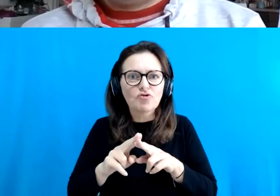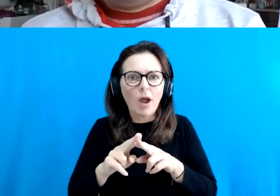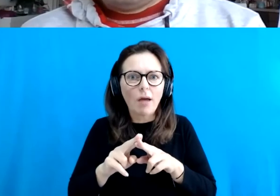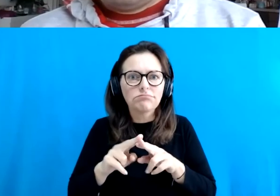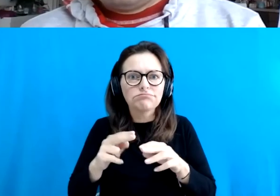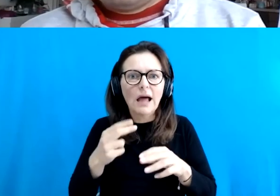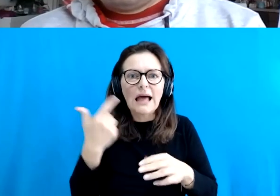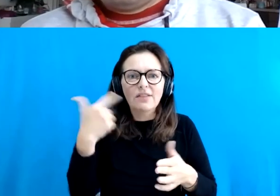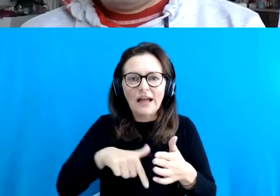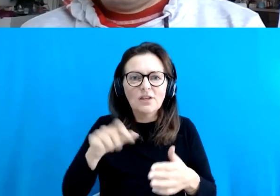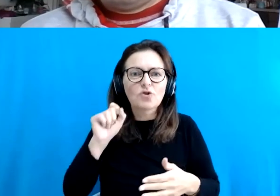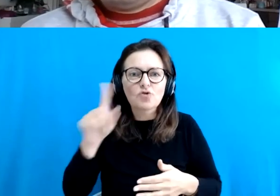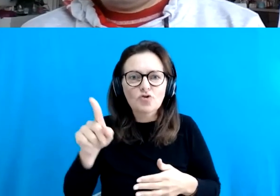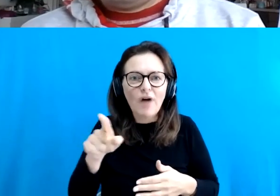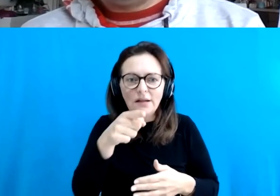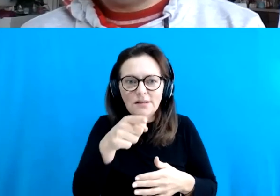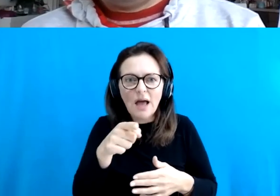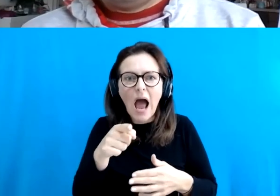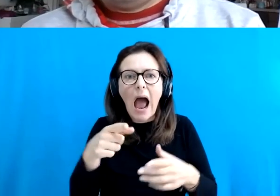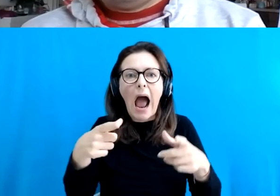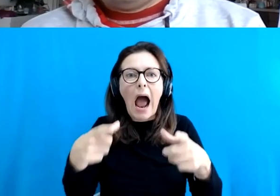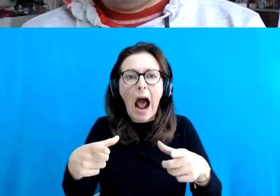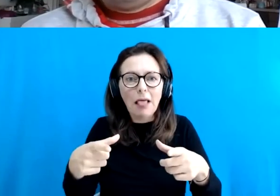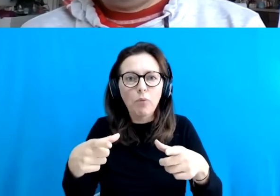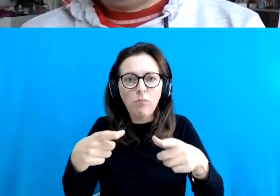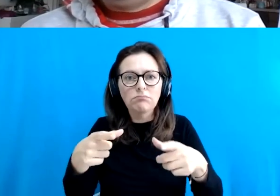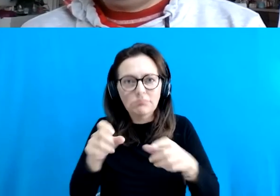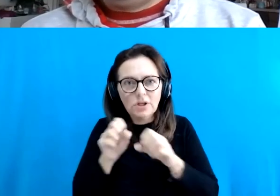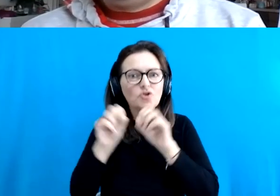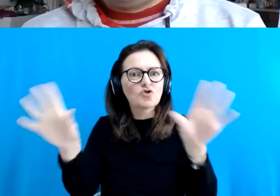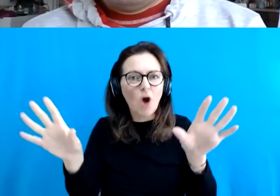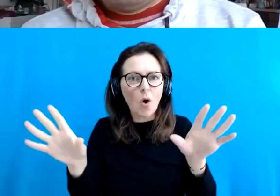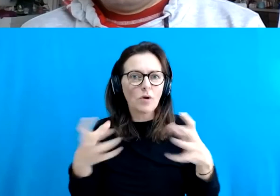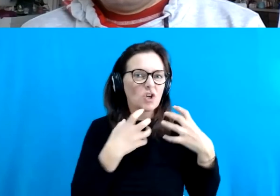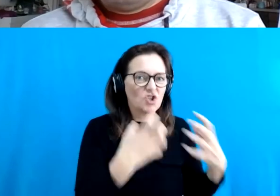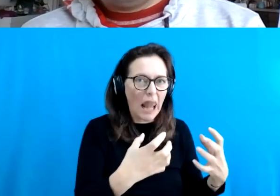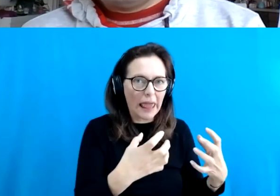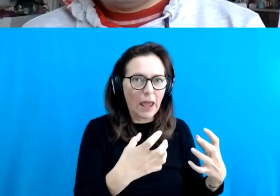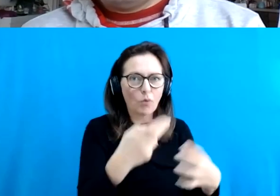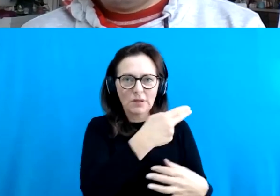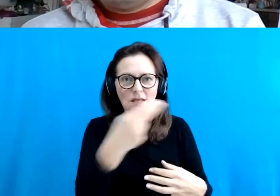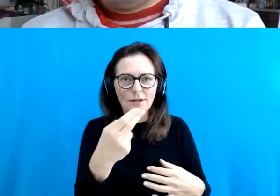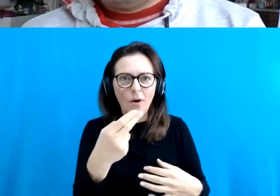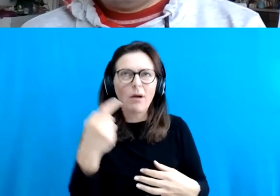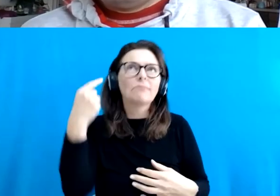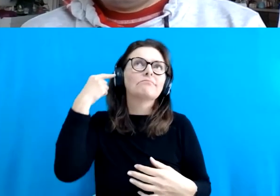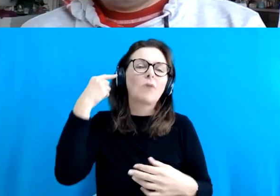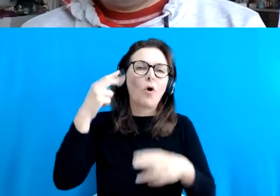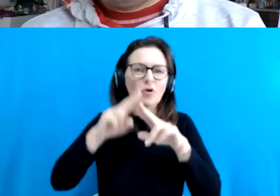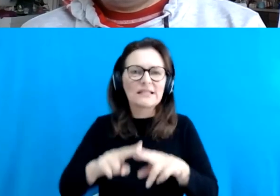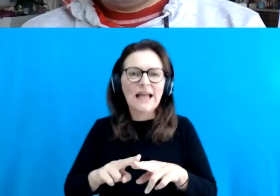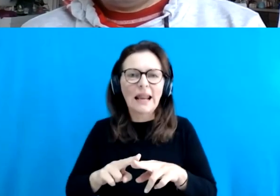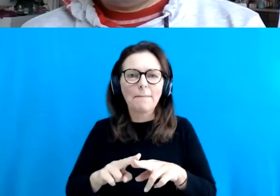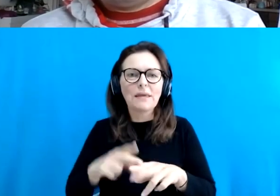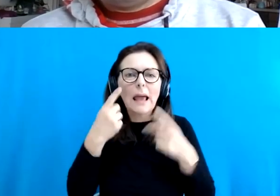leta 2012 izšel tvoj prvi album Želel želela. Meni je bila takrat najbolj v ušesih ostala pesem Pentlja, ki si jo